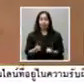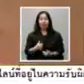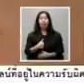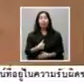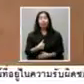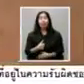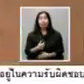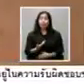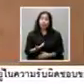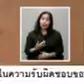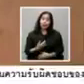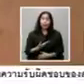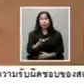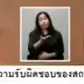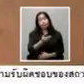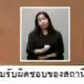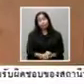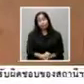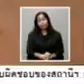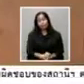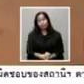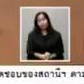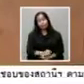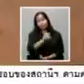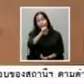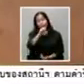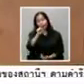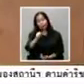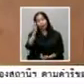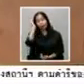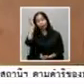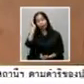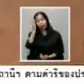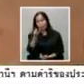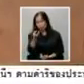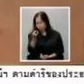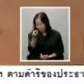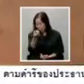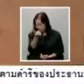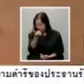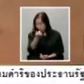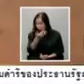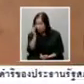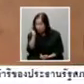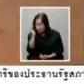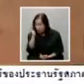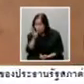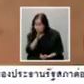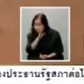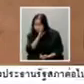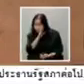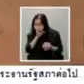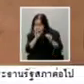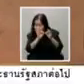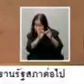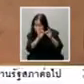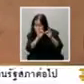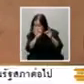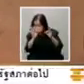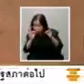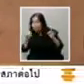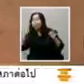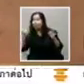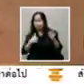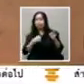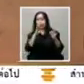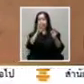ท่านเสรีพิสุทธิ์อภิปรายก่อนครับนิดเดียวถ้าท่านไปสู่ประเด็นอื่นผ